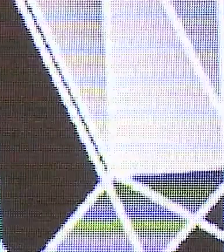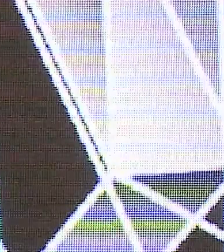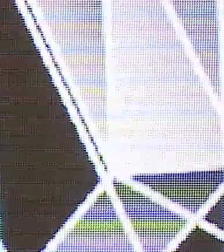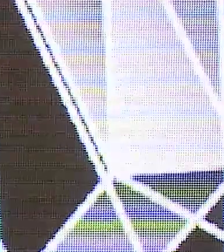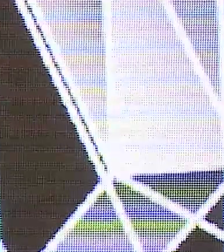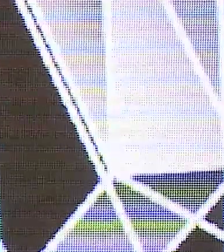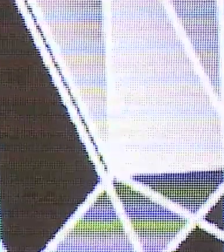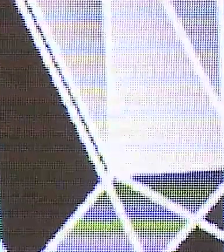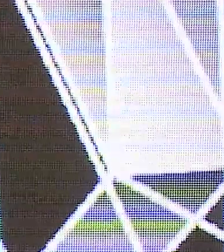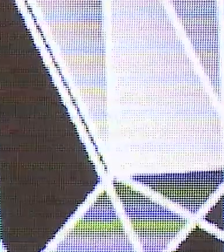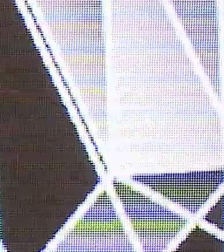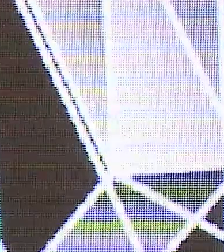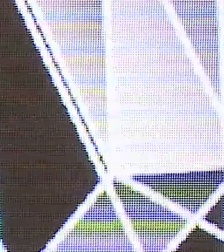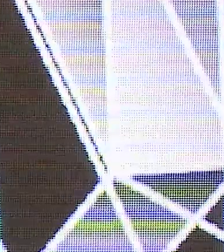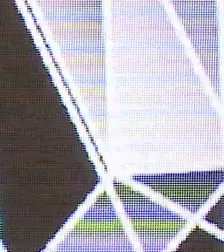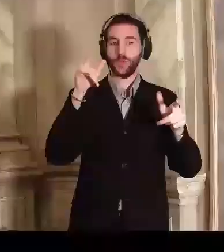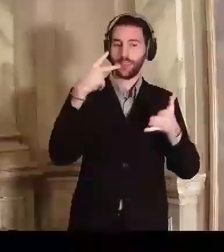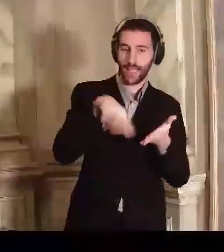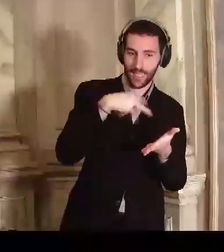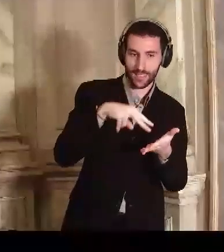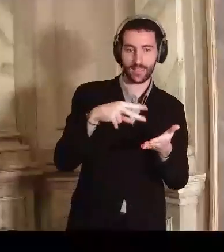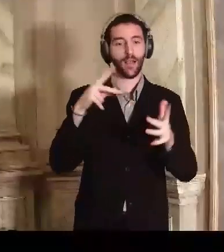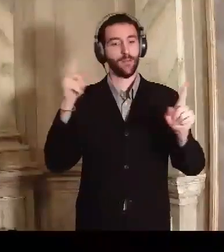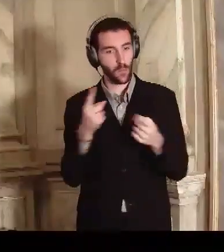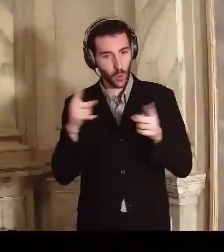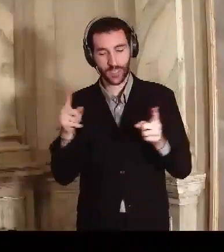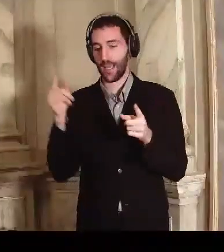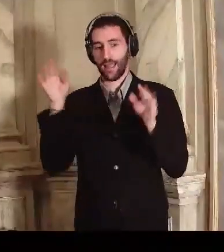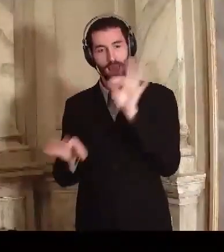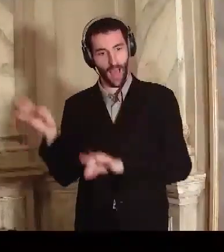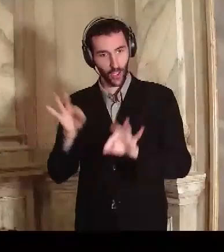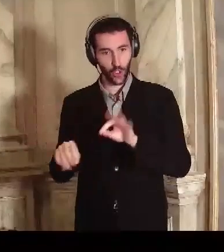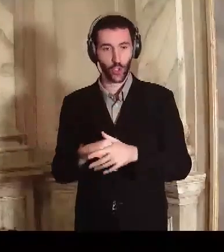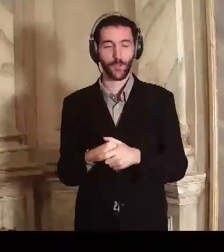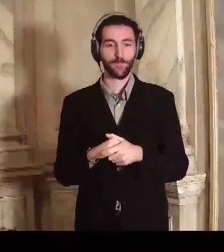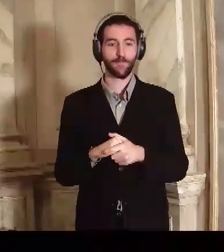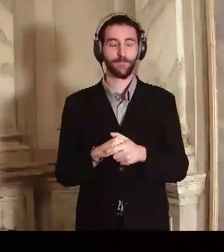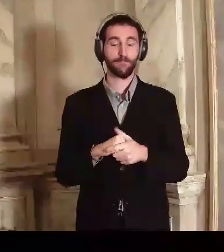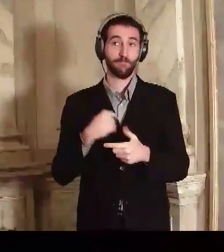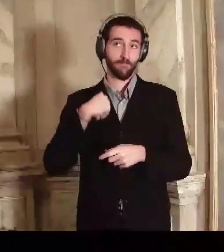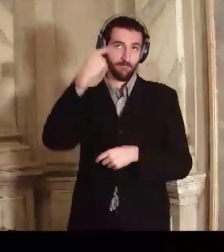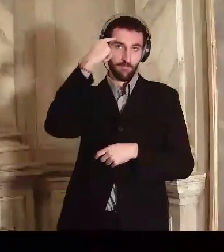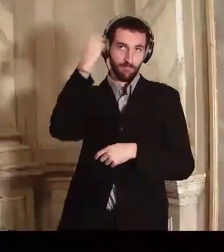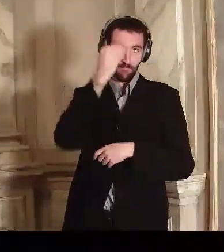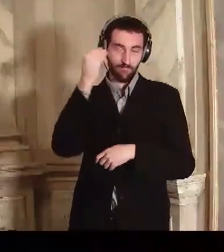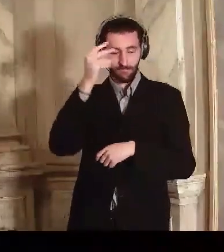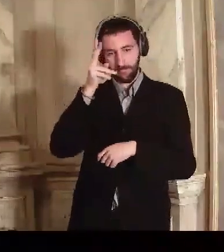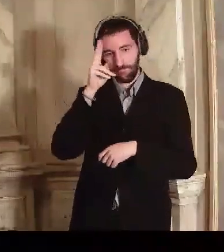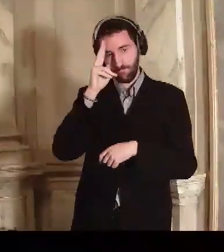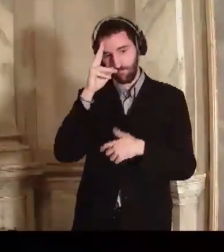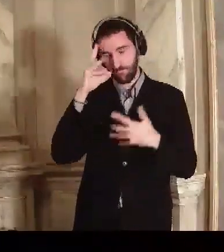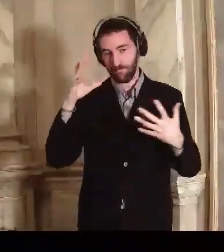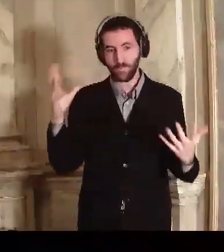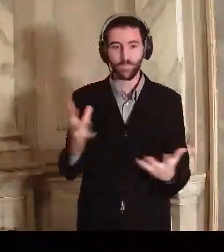danza, musica e teatro. Vabbè, viene in mente una cosa banale, sembrano un po' le stagioni della vita,